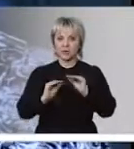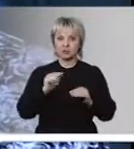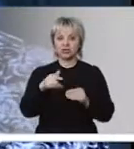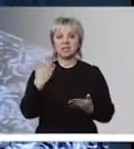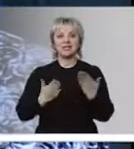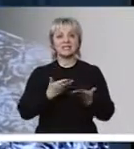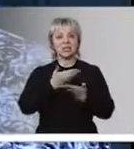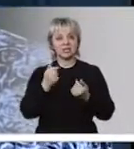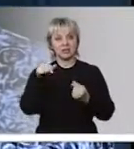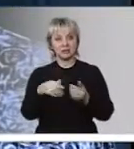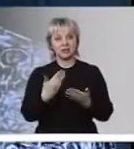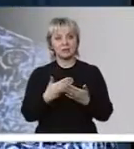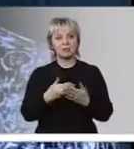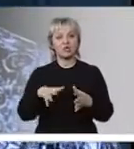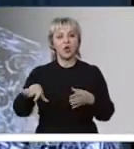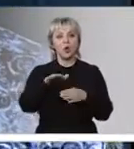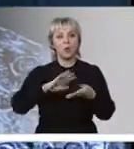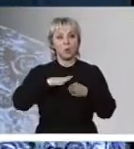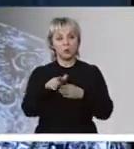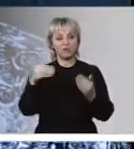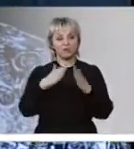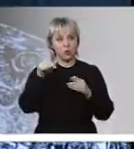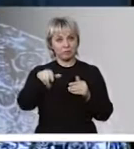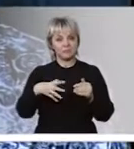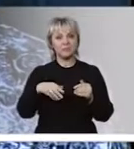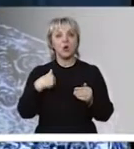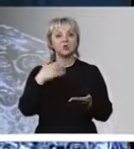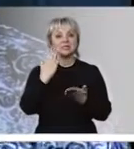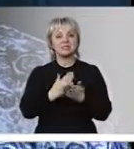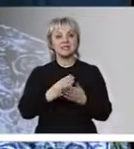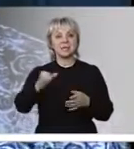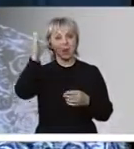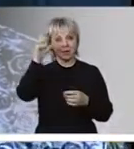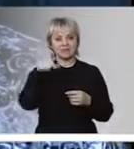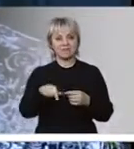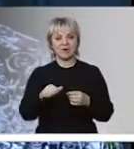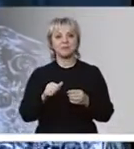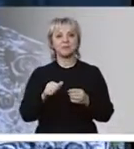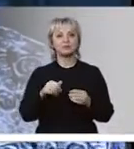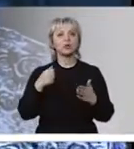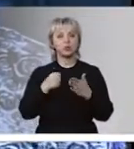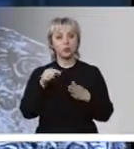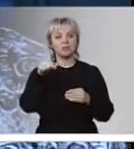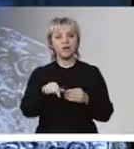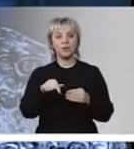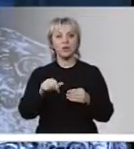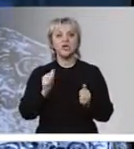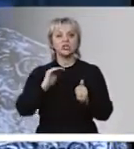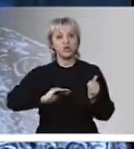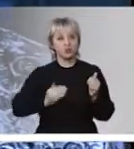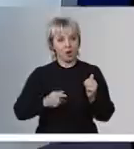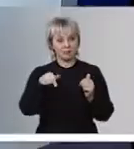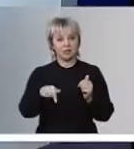водоснабжение, если нет, допустим, централизованного дома. Потом у нас есть образование, вплоть до того, до